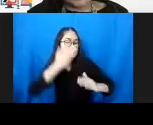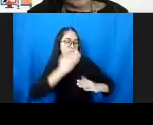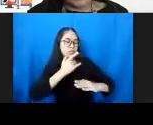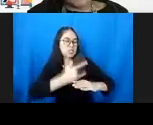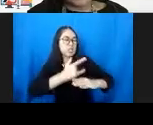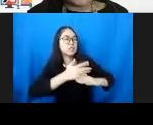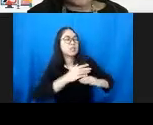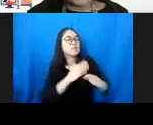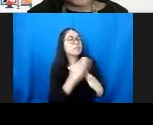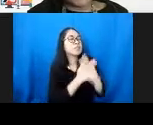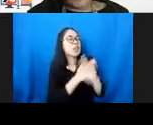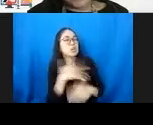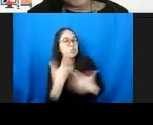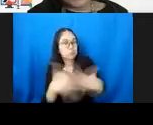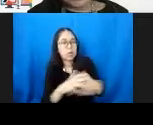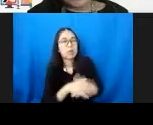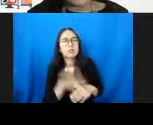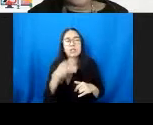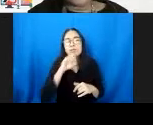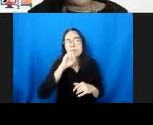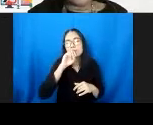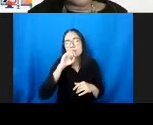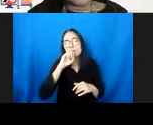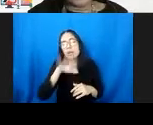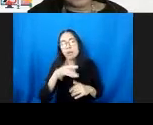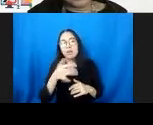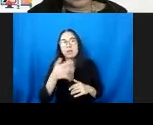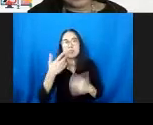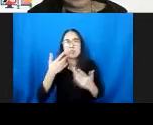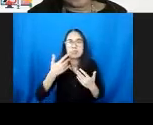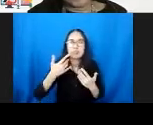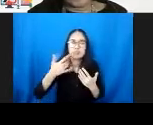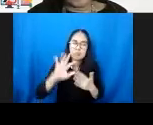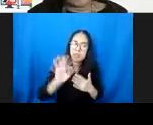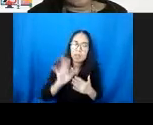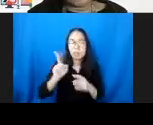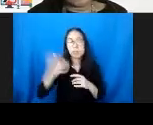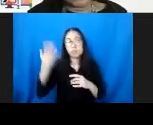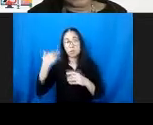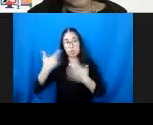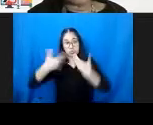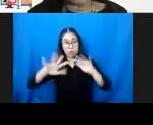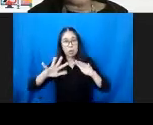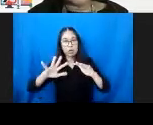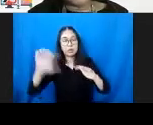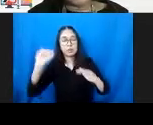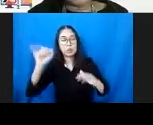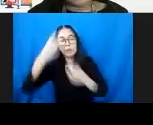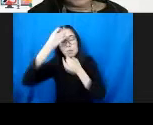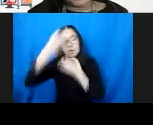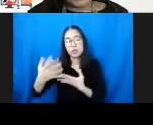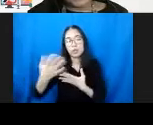saya tidak akan membahas ini karena tadi sudah didiskusikan oleh Prof. Fasli.